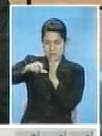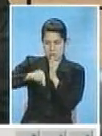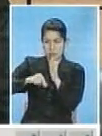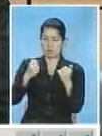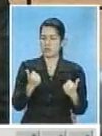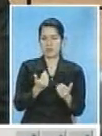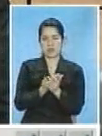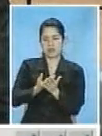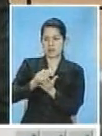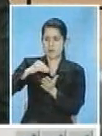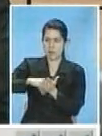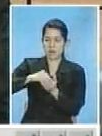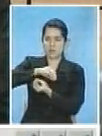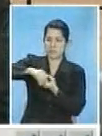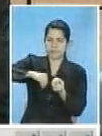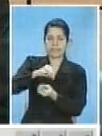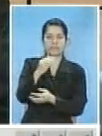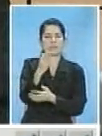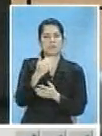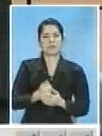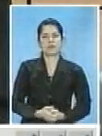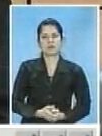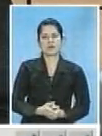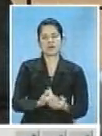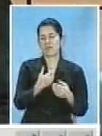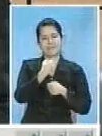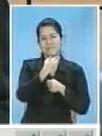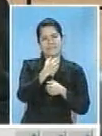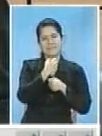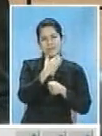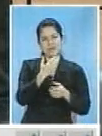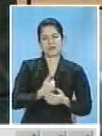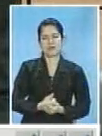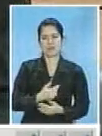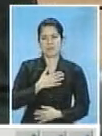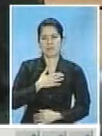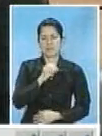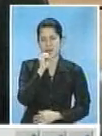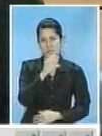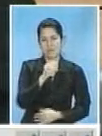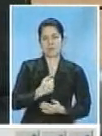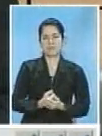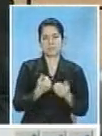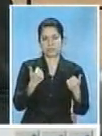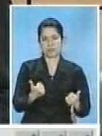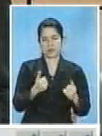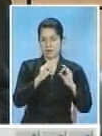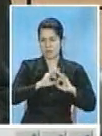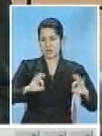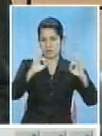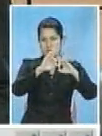ไม่มีครับท่านจะไปลดภาษีมันเล็กน้อยมากเขาไม่สนใจหรอกครับงั้นผมอยากจะเรียนครับว่าภาวะผู้นำเป็นสิ่งสำคัญ